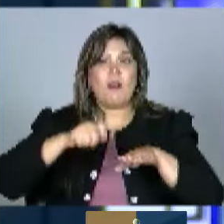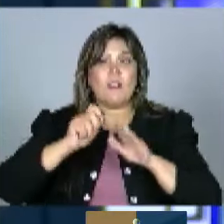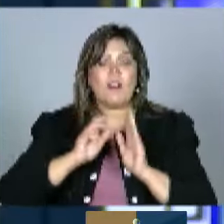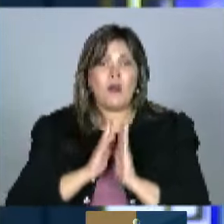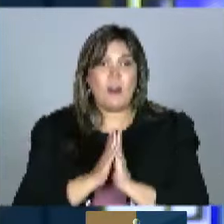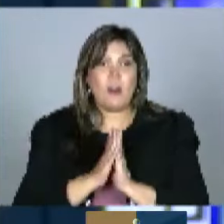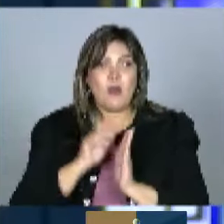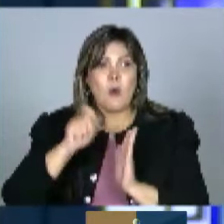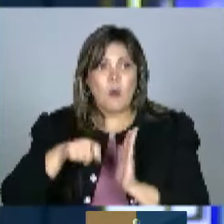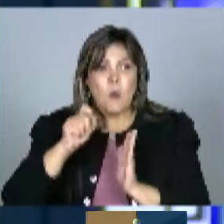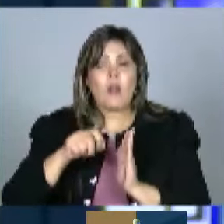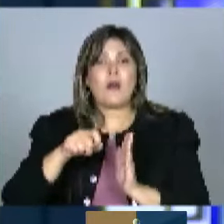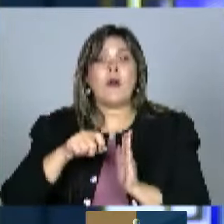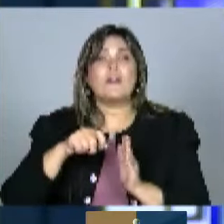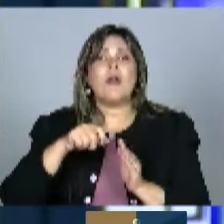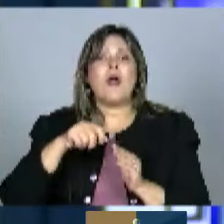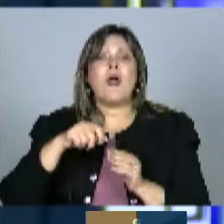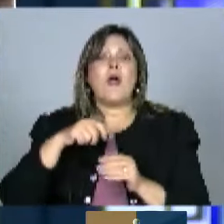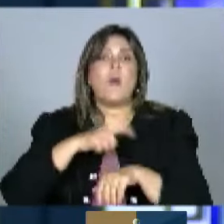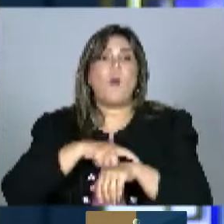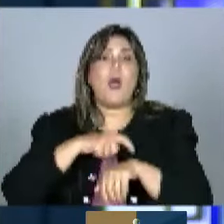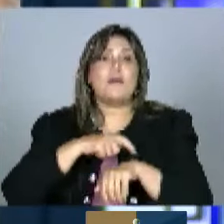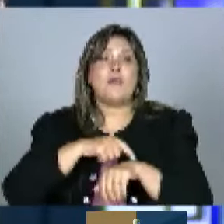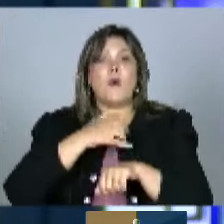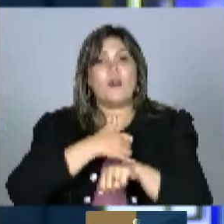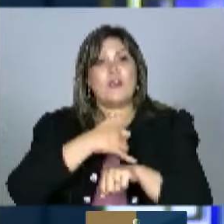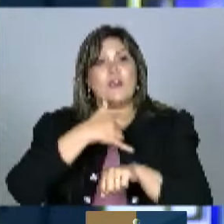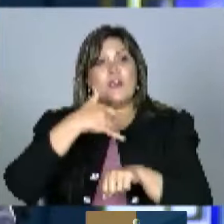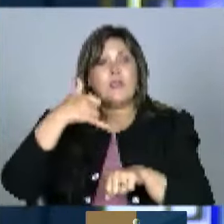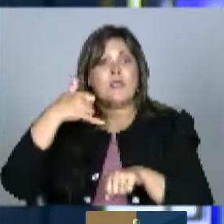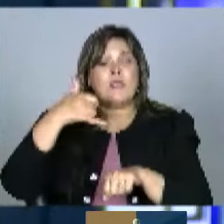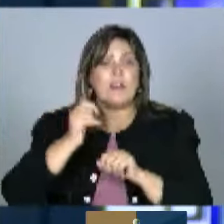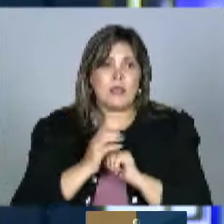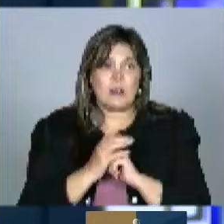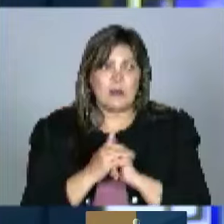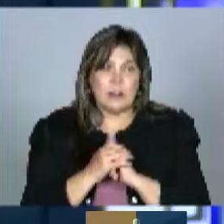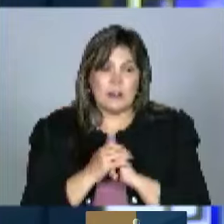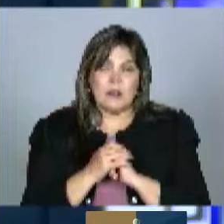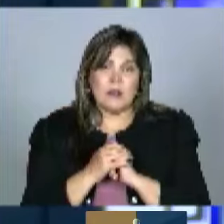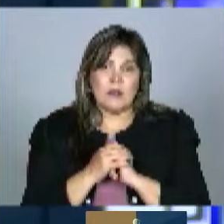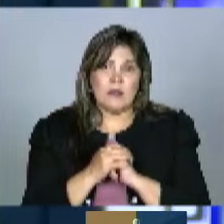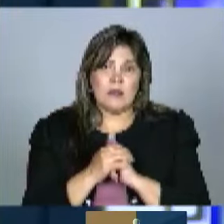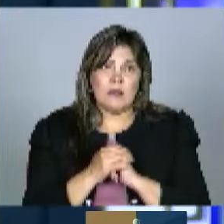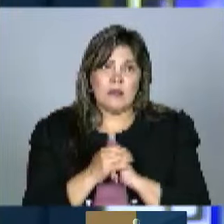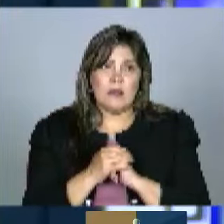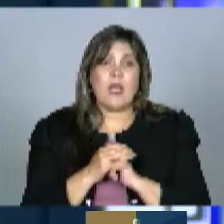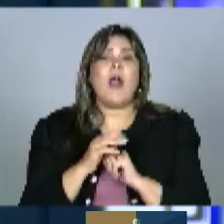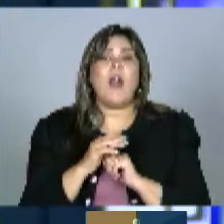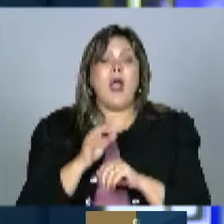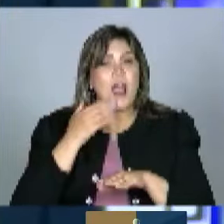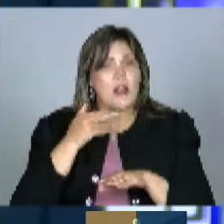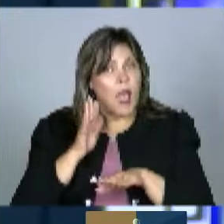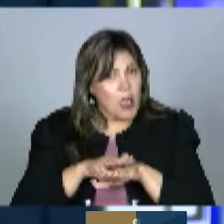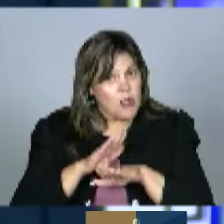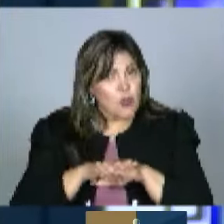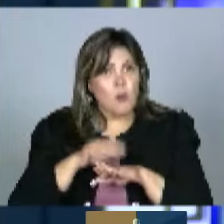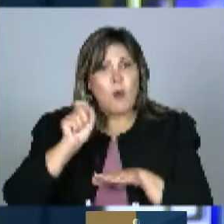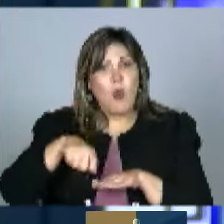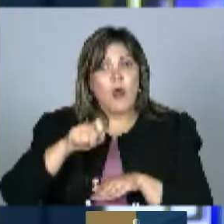الموضوع اعاده الاعلان واعلان وخبير وبتاع وفين لما اطلب شهود ف بطلب من القضاء